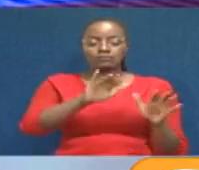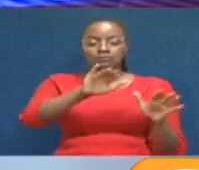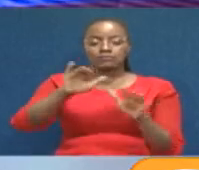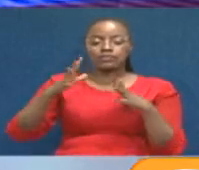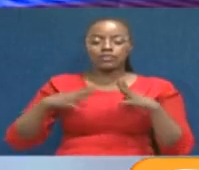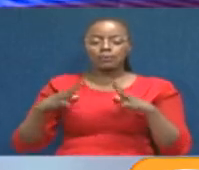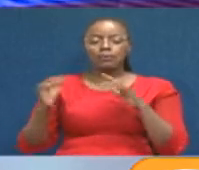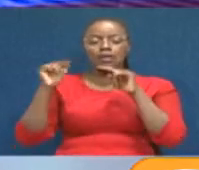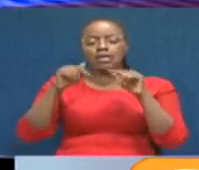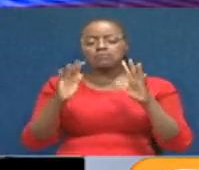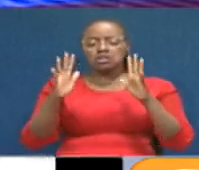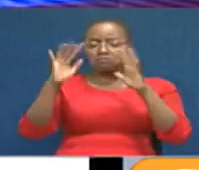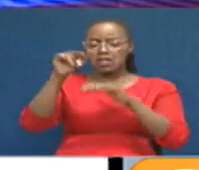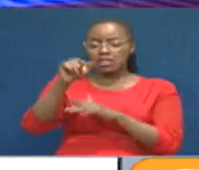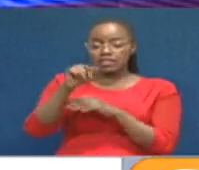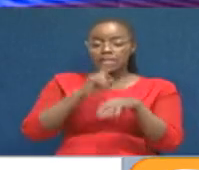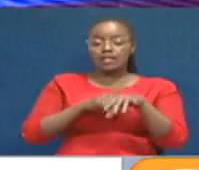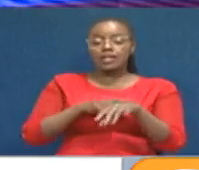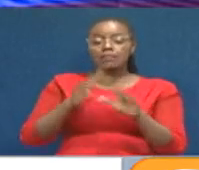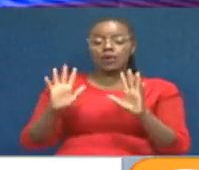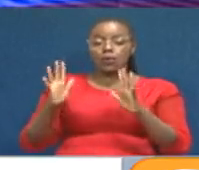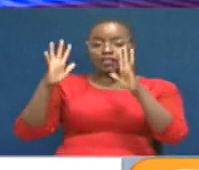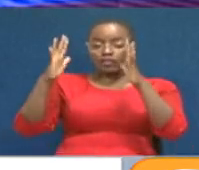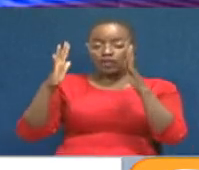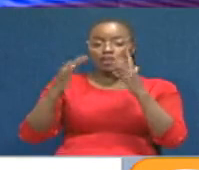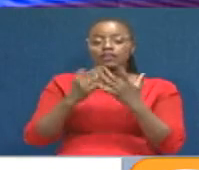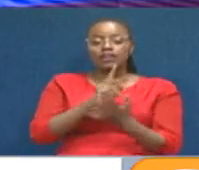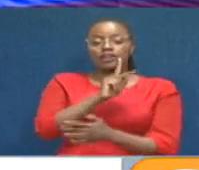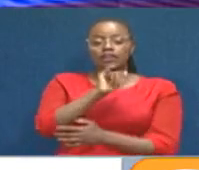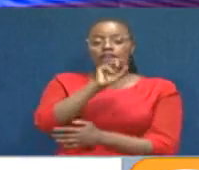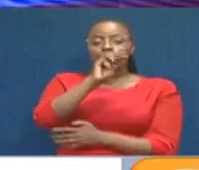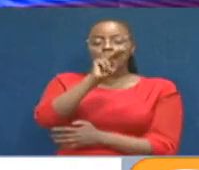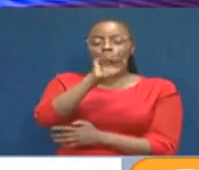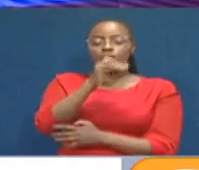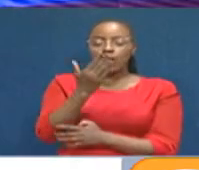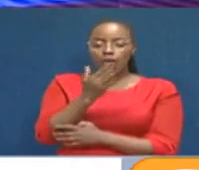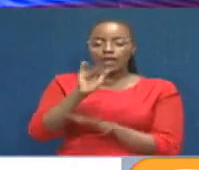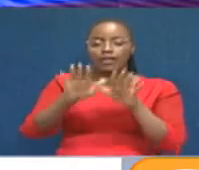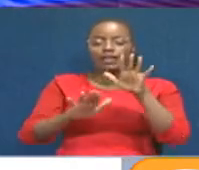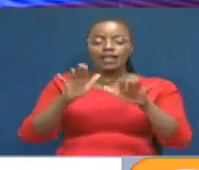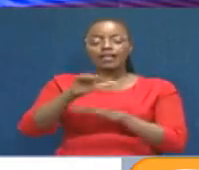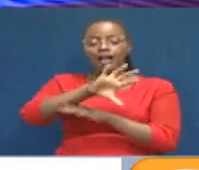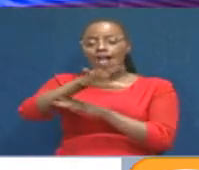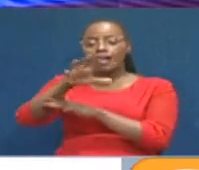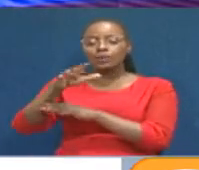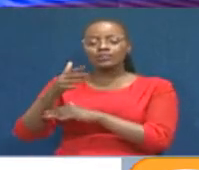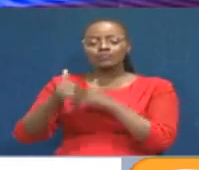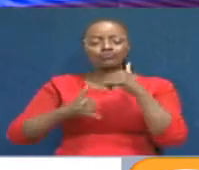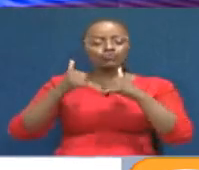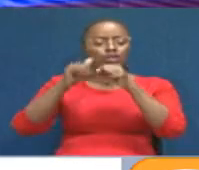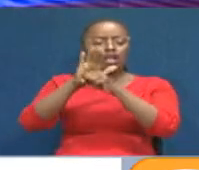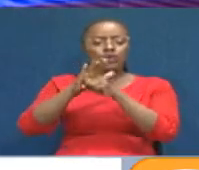Na huku wale walioshabikia uteuzi wa Martha Karua walipokuwa kisherehekea kijiji cha Kimunye na ubunge la Gichugu huko Kirinyaga, ilikuwa ni furaha ya aina